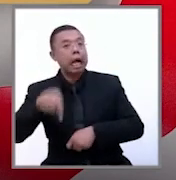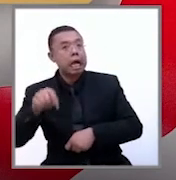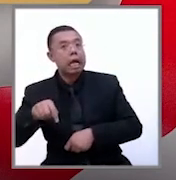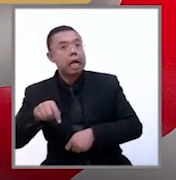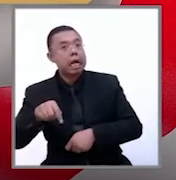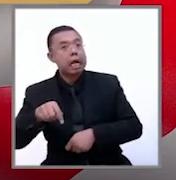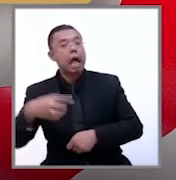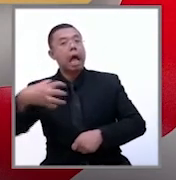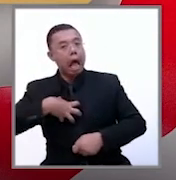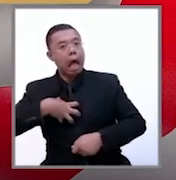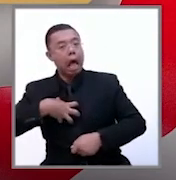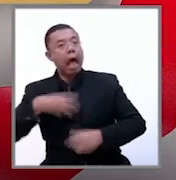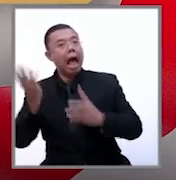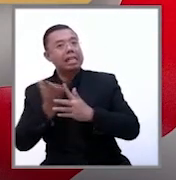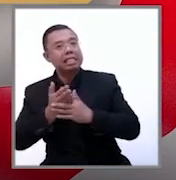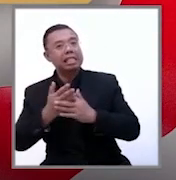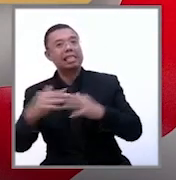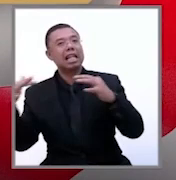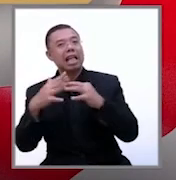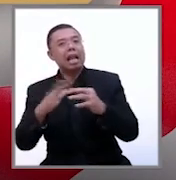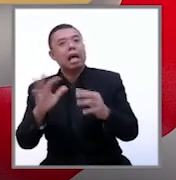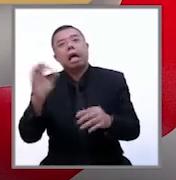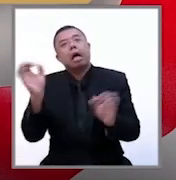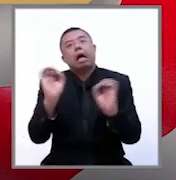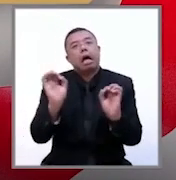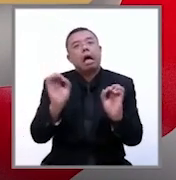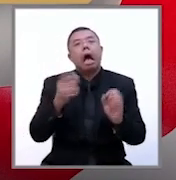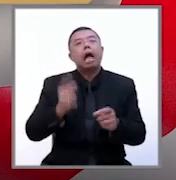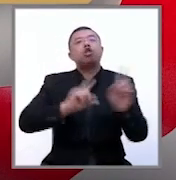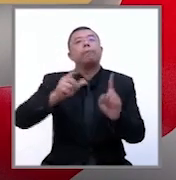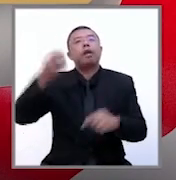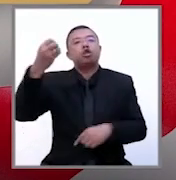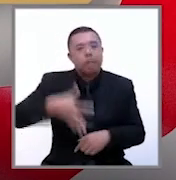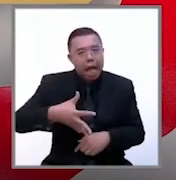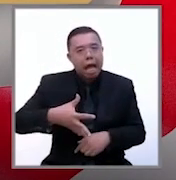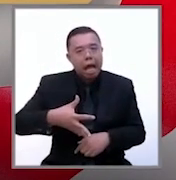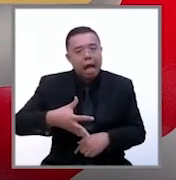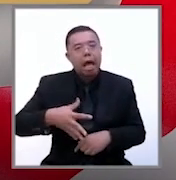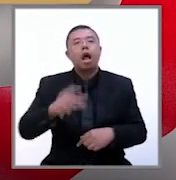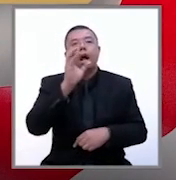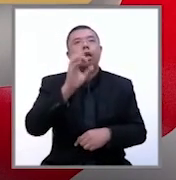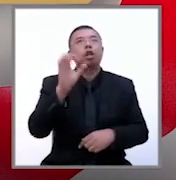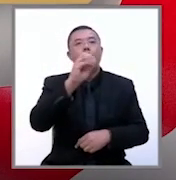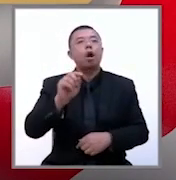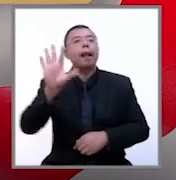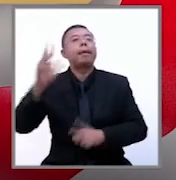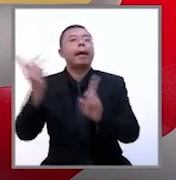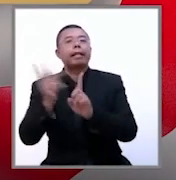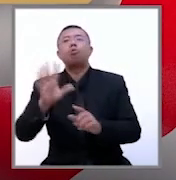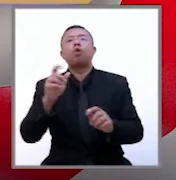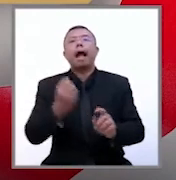memiliki hak atas akses lahan bahkan banyak yang masih 17 juta di bawah Seteng hektar ini Bukan soal